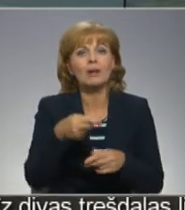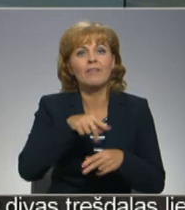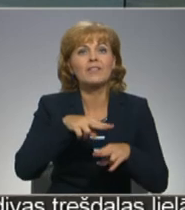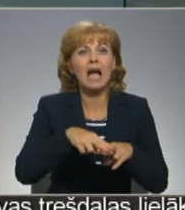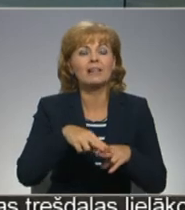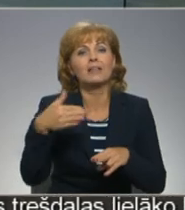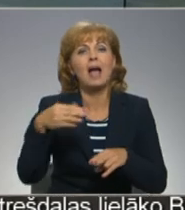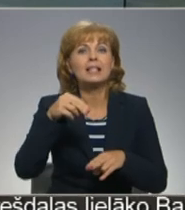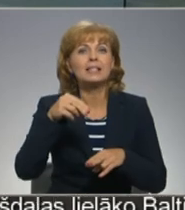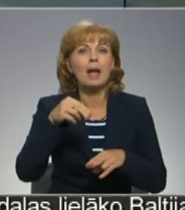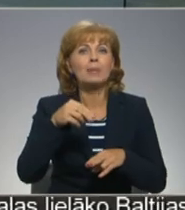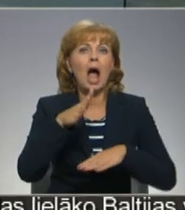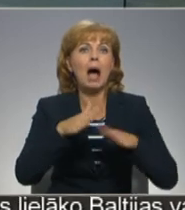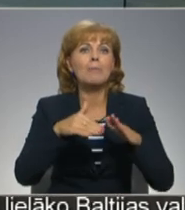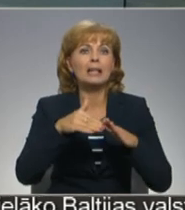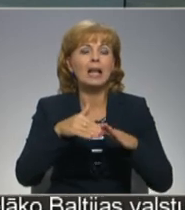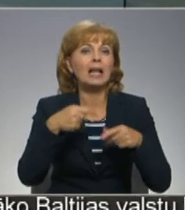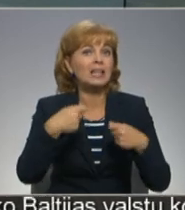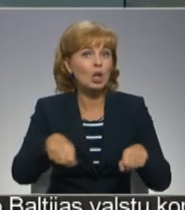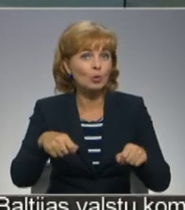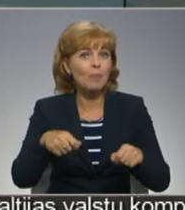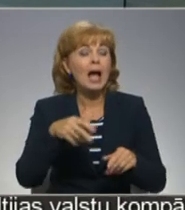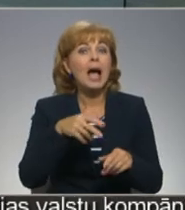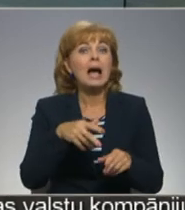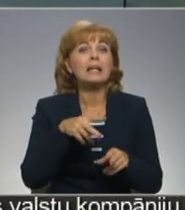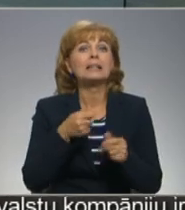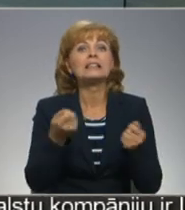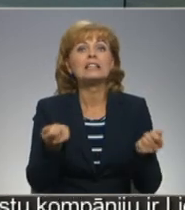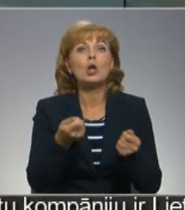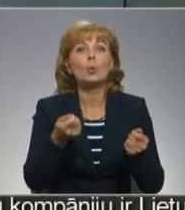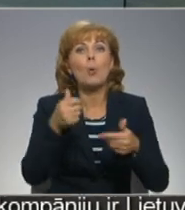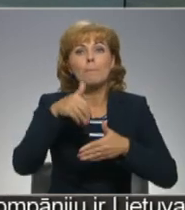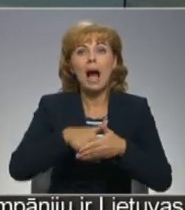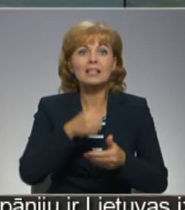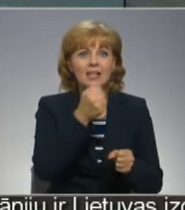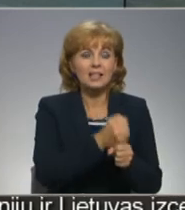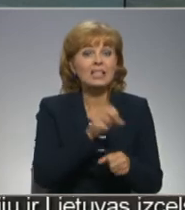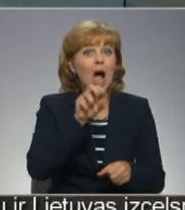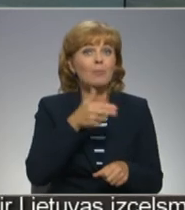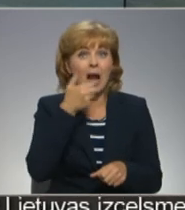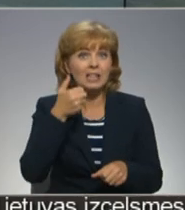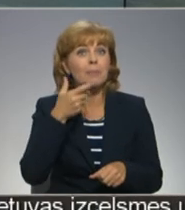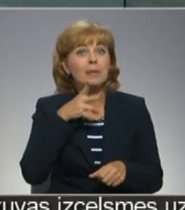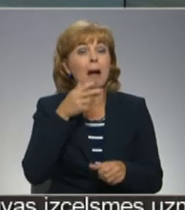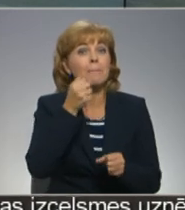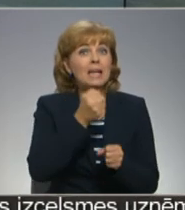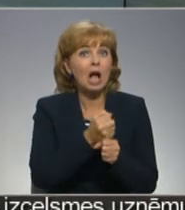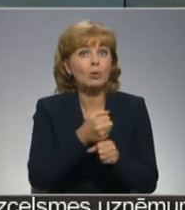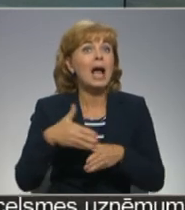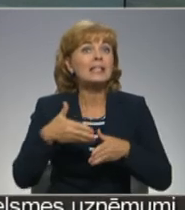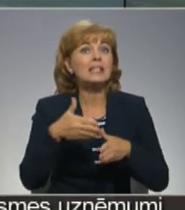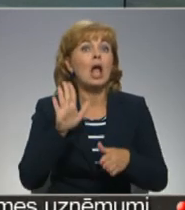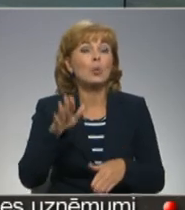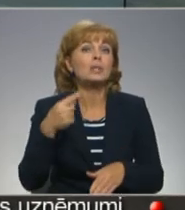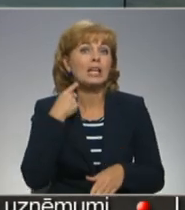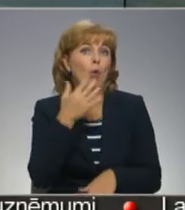tirgumu. Šī zirgu pasta stacija 18. Gadsimtā bija viena no pieturām ceļā Rīga-Pēterburga, kas tālāk ved uz Rietumu Eiropu.